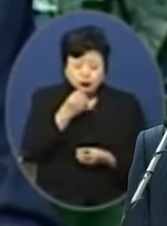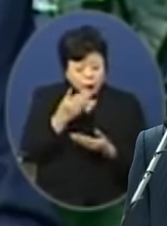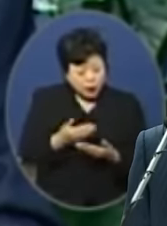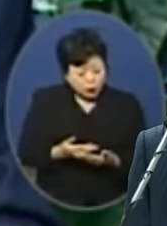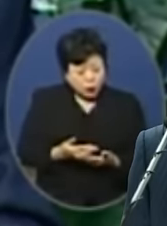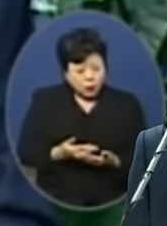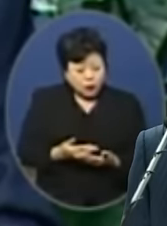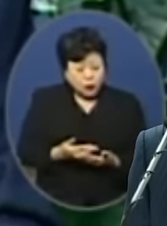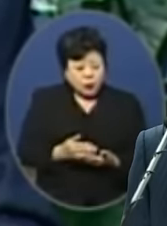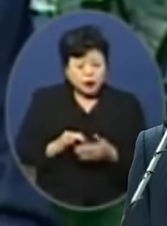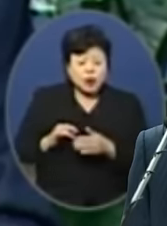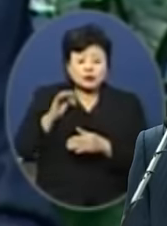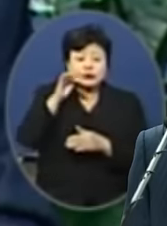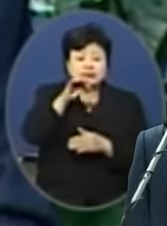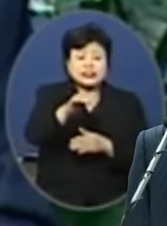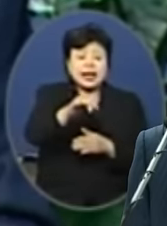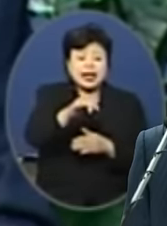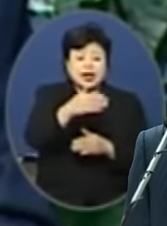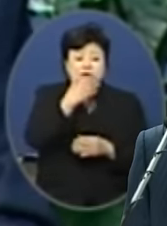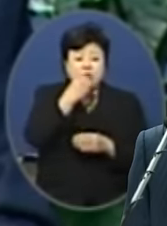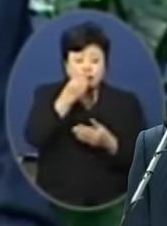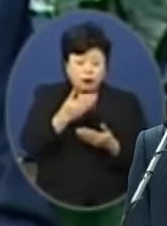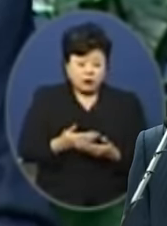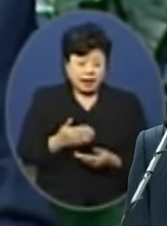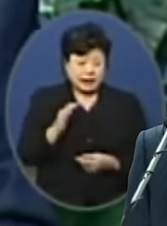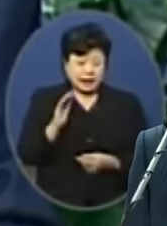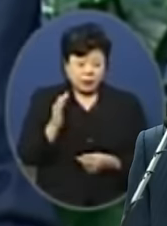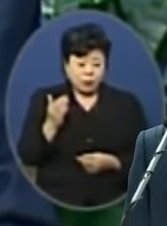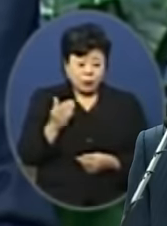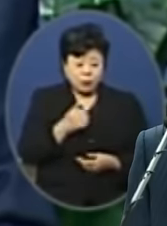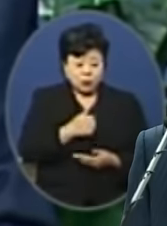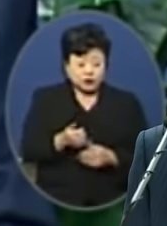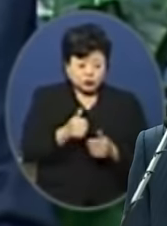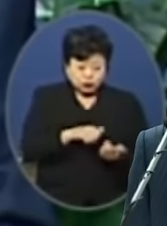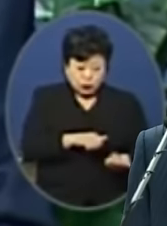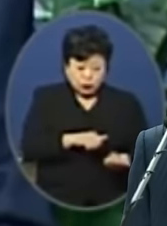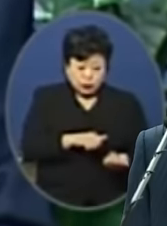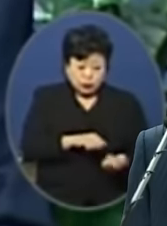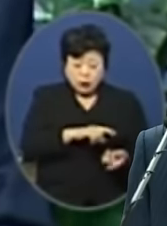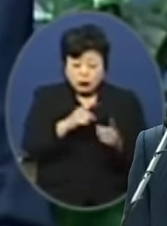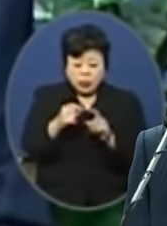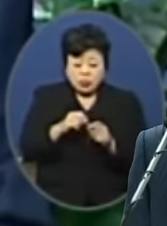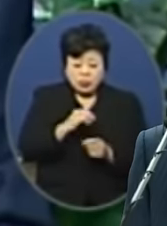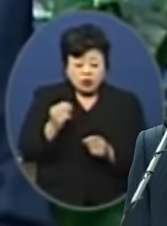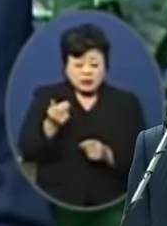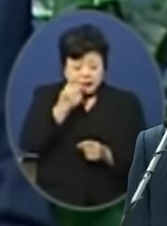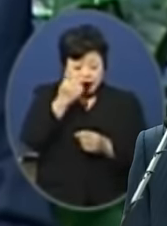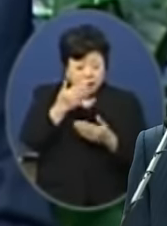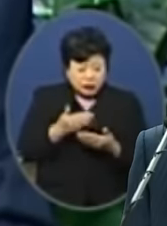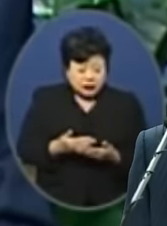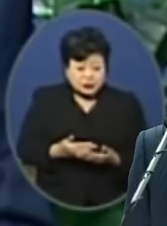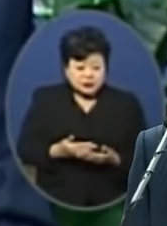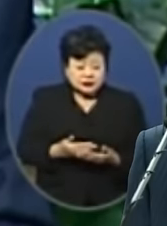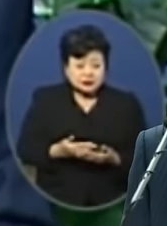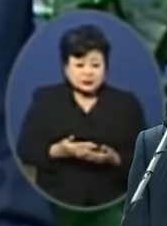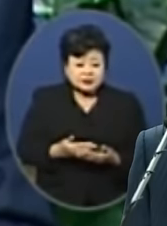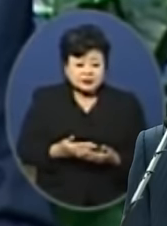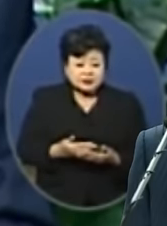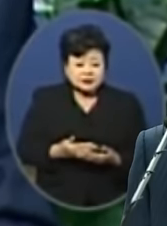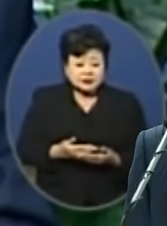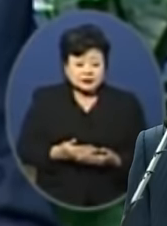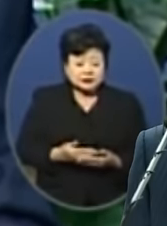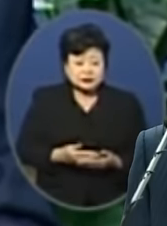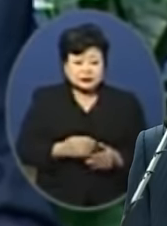받고 넘치게 복을 얻게 되고 죽게 되고 부활 영생을 얻는 그